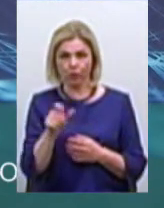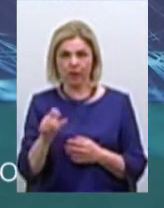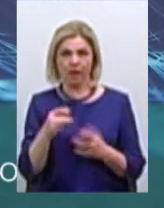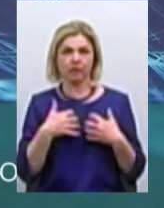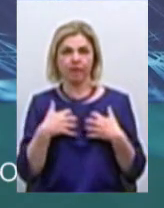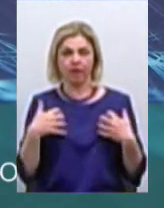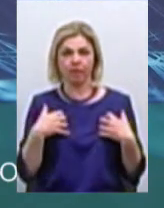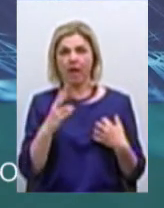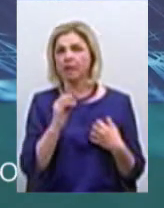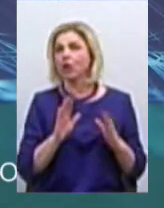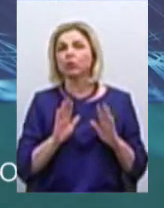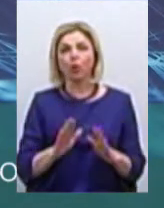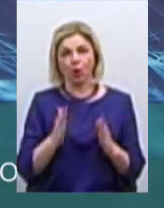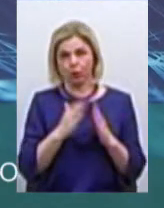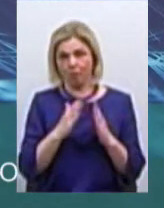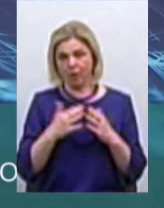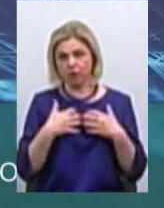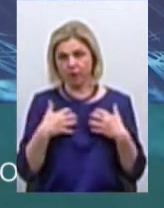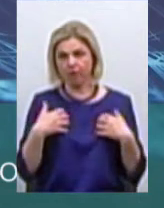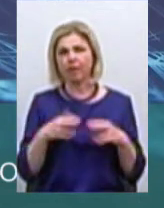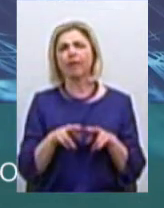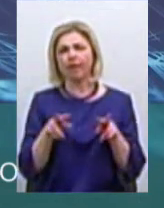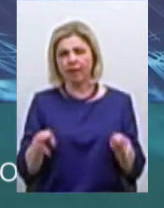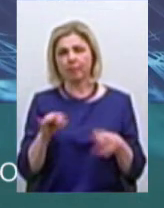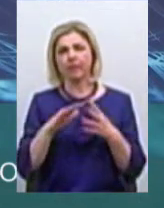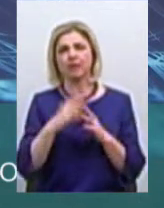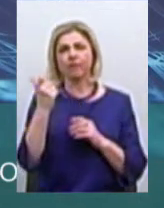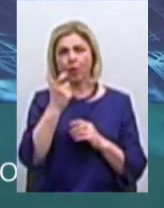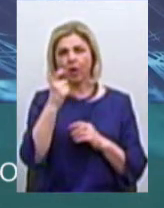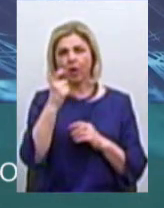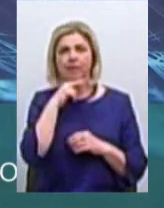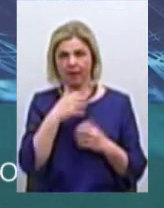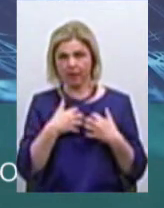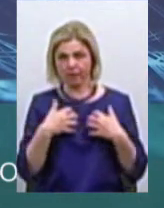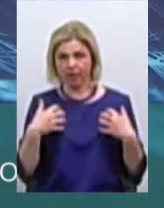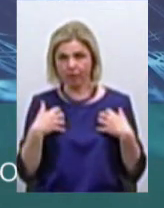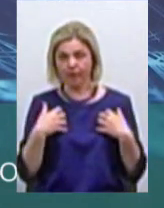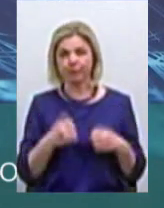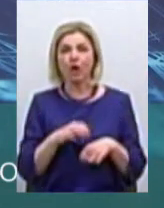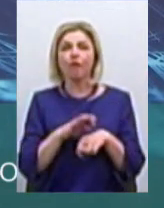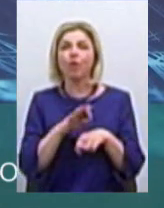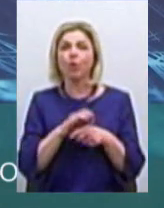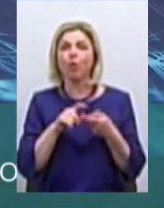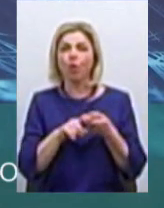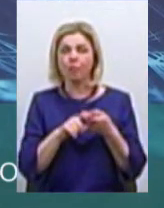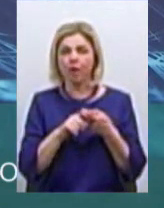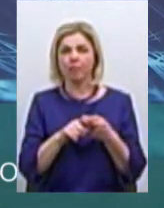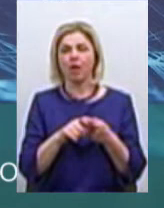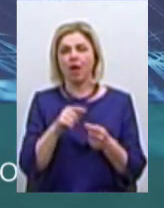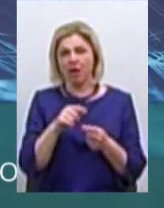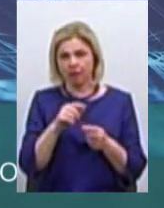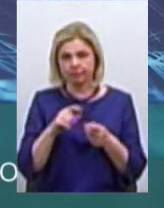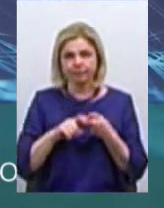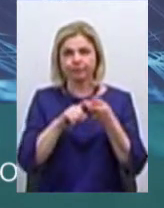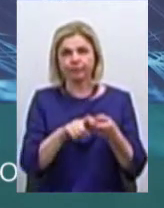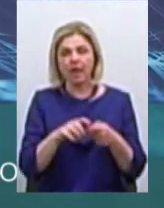тільки домашні тварини, це також сільськогосподарські дикі тварини. Хвороба вражає нервову систему